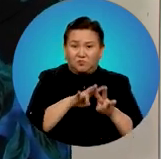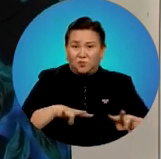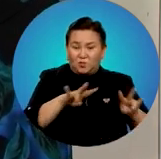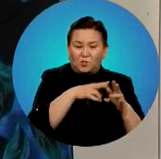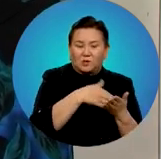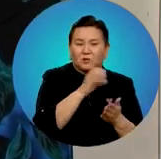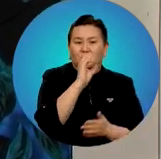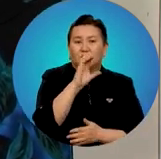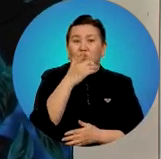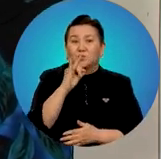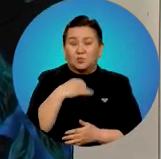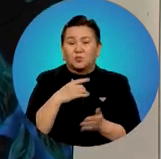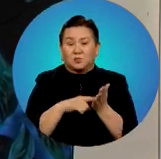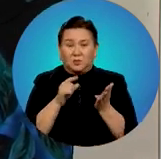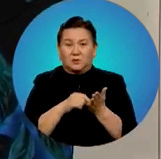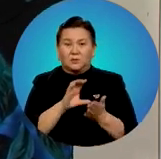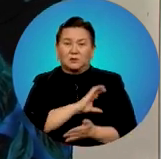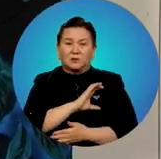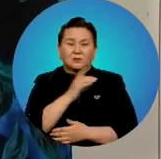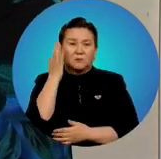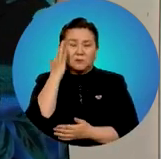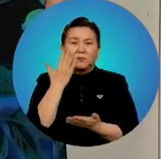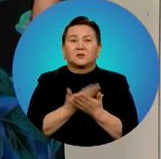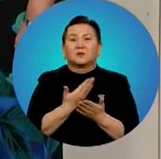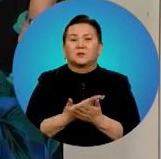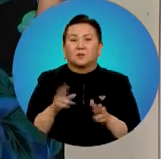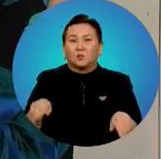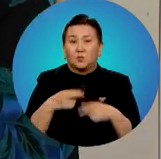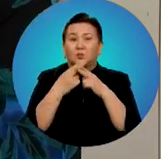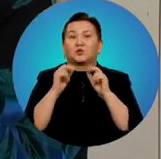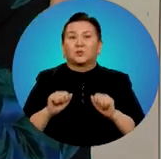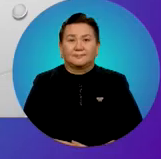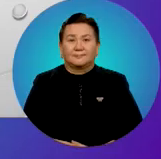бас ёс зүйн арга хэрэглэрийг нэлээд зөв ашигласан ийм эсэ байна гэж дүгнэж болох юм аа.